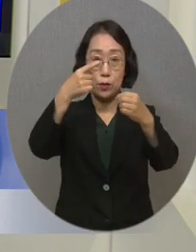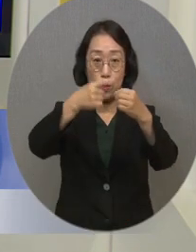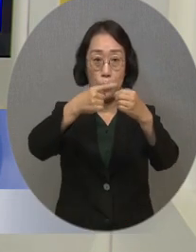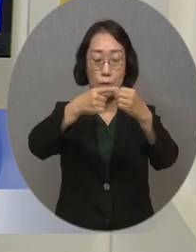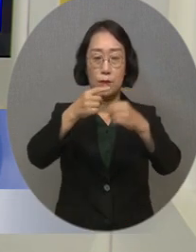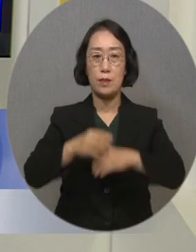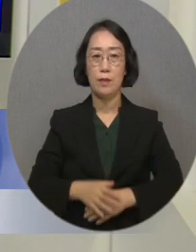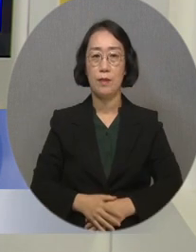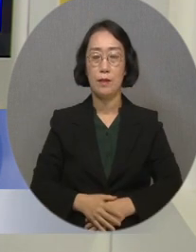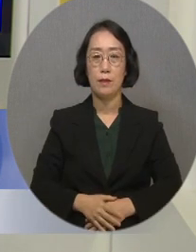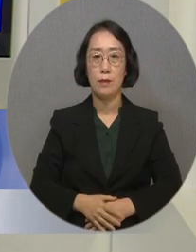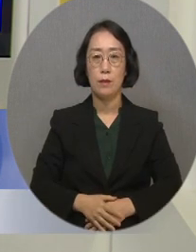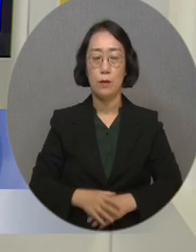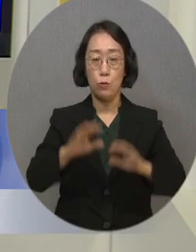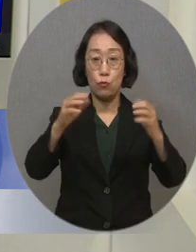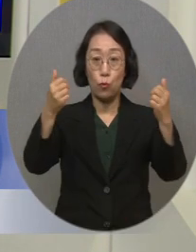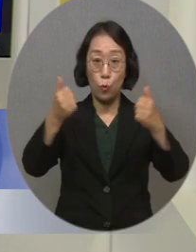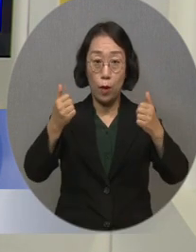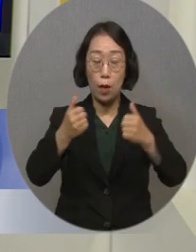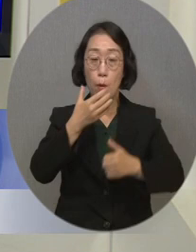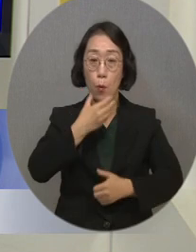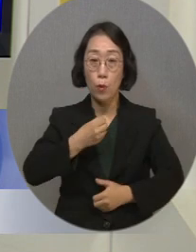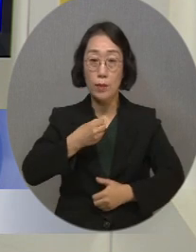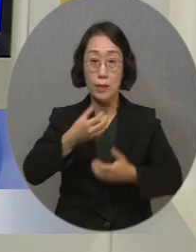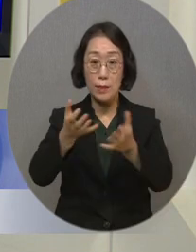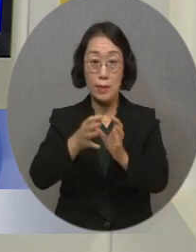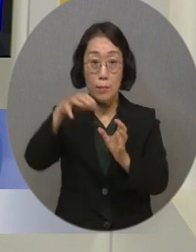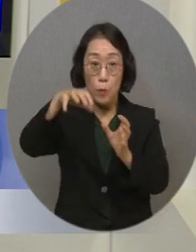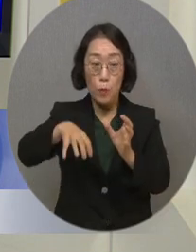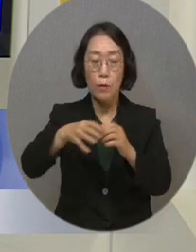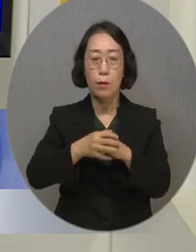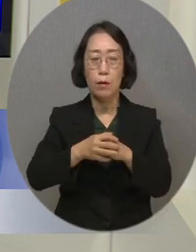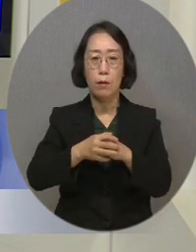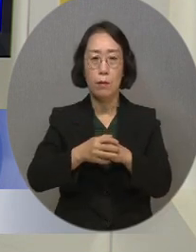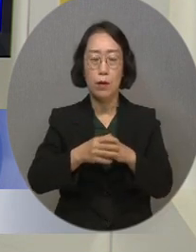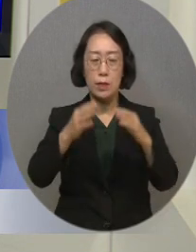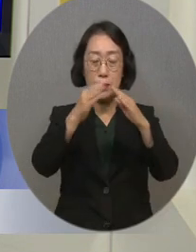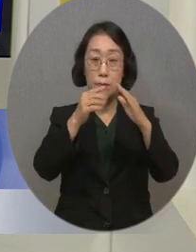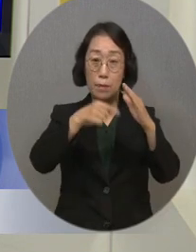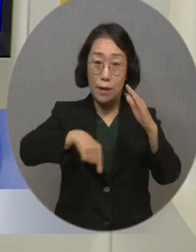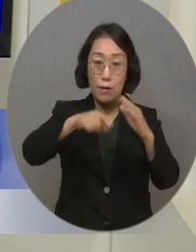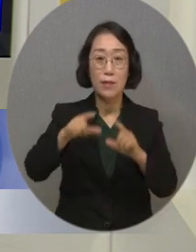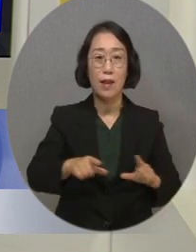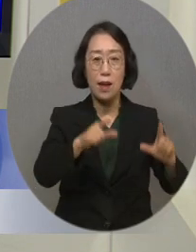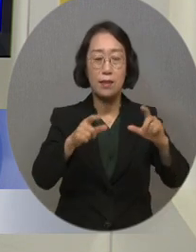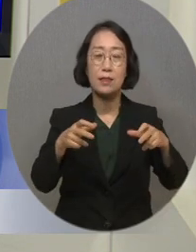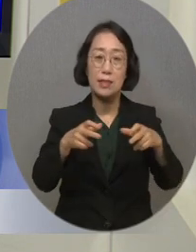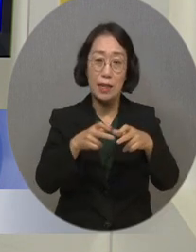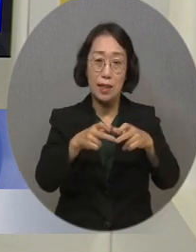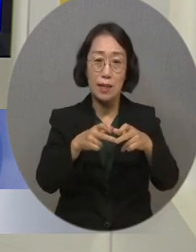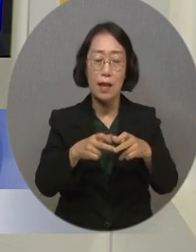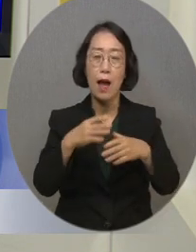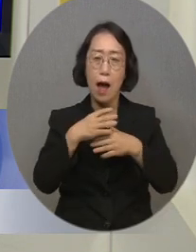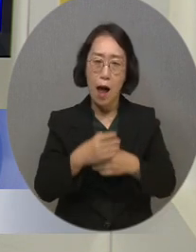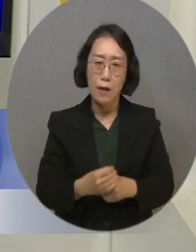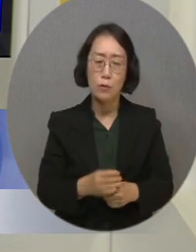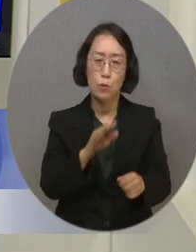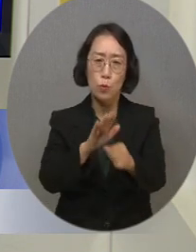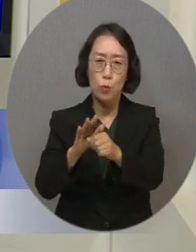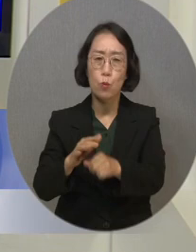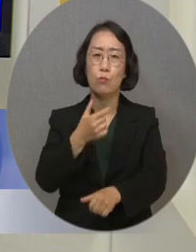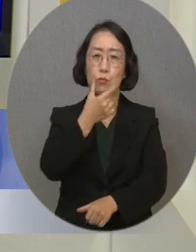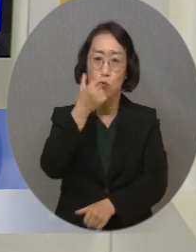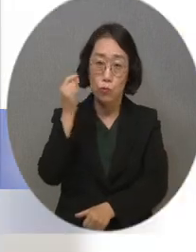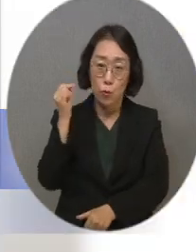기사입니다 국회 보건복지위원회 국정감사에서 재가장애인을 위한 재난 안전 사고 대책이 미흡하다는